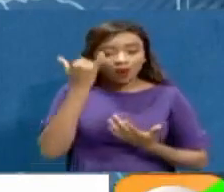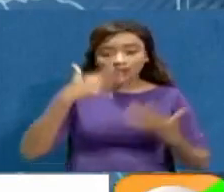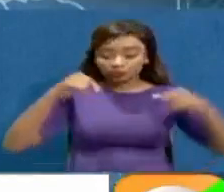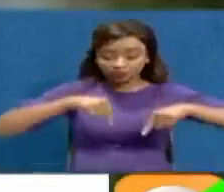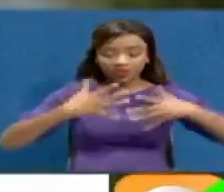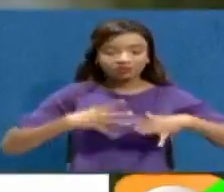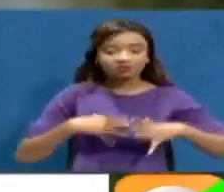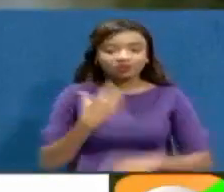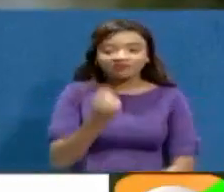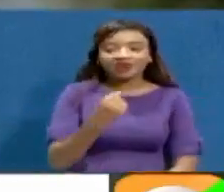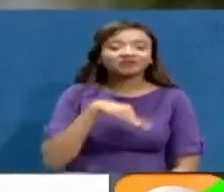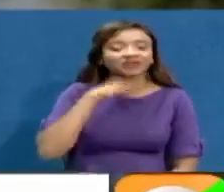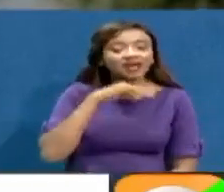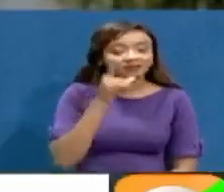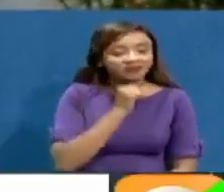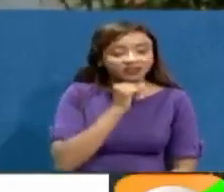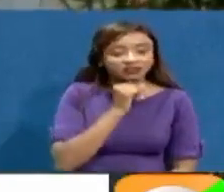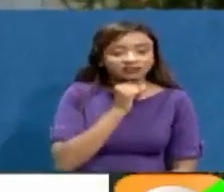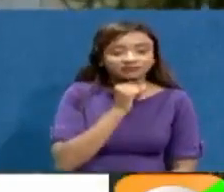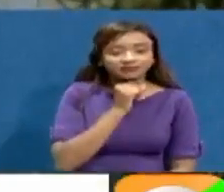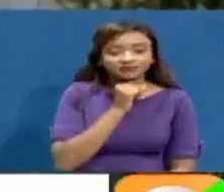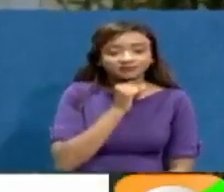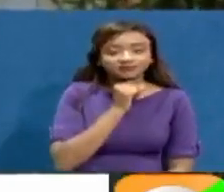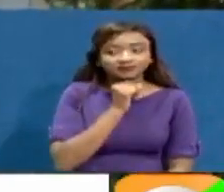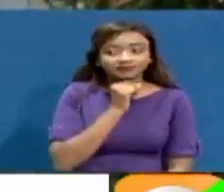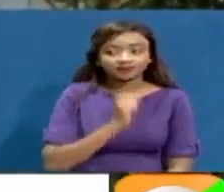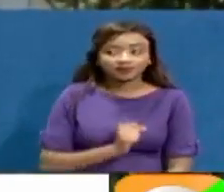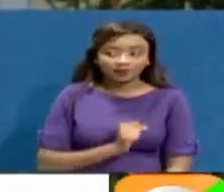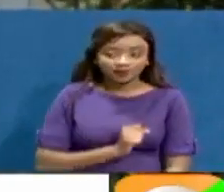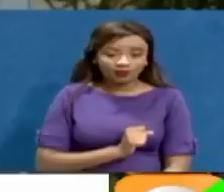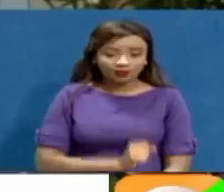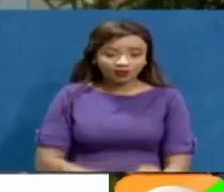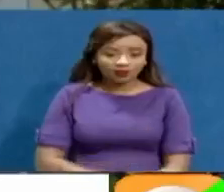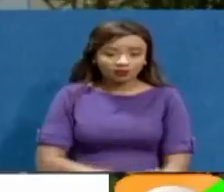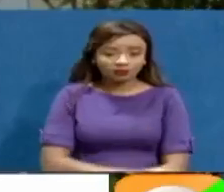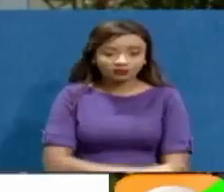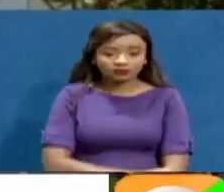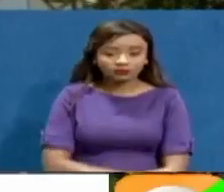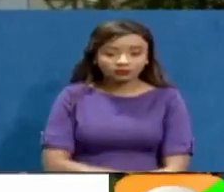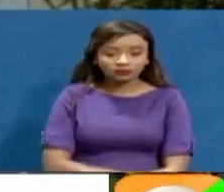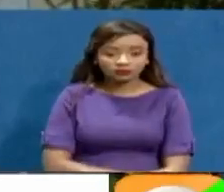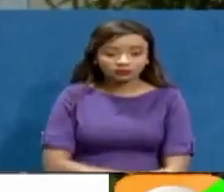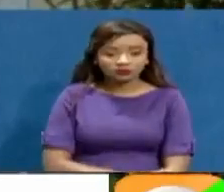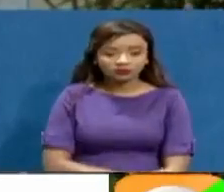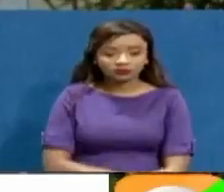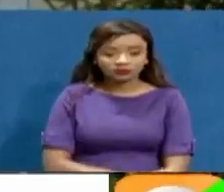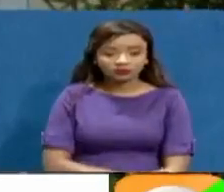ndani ya saa 24. Elfas Lagat, Runinga Citizen, Nairobi.